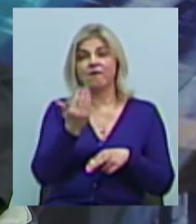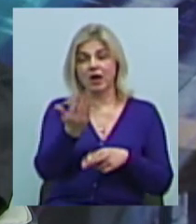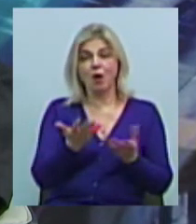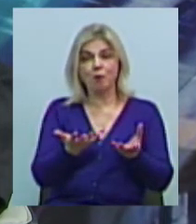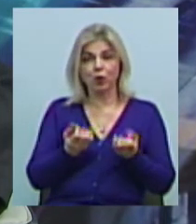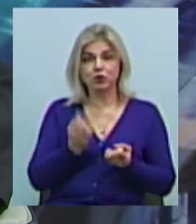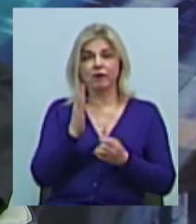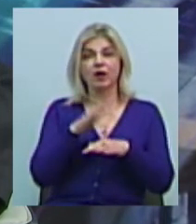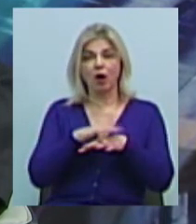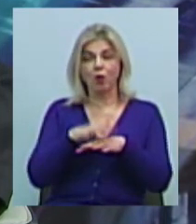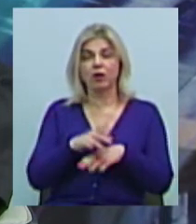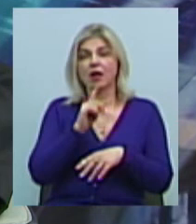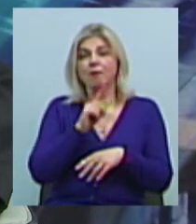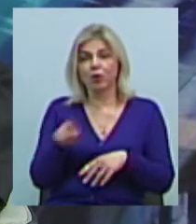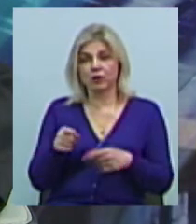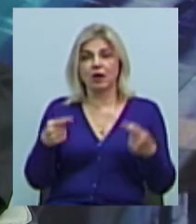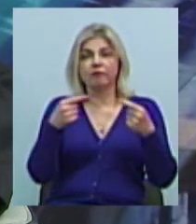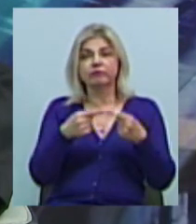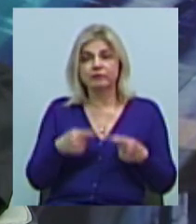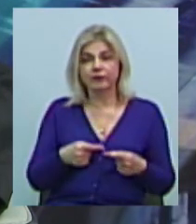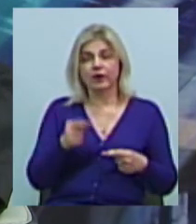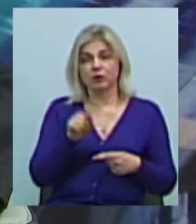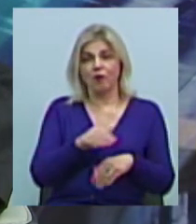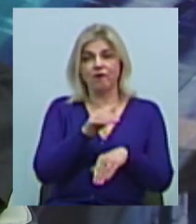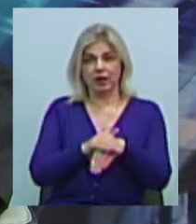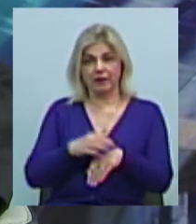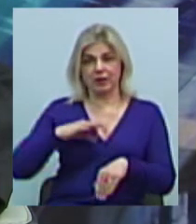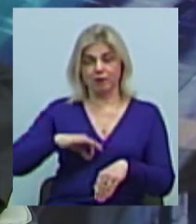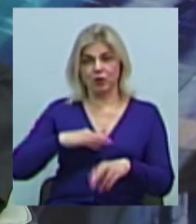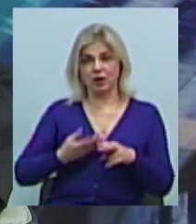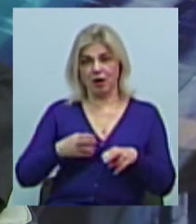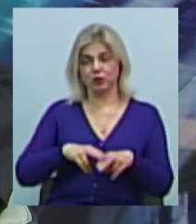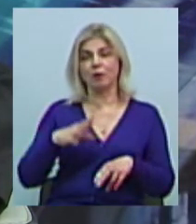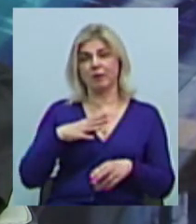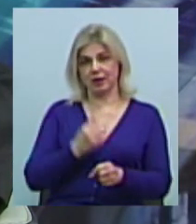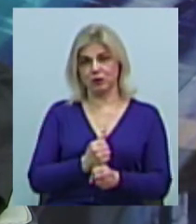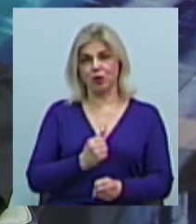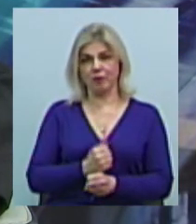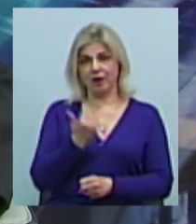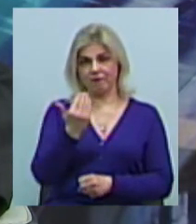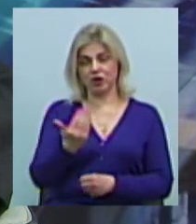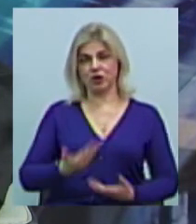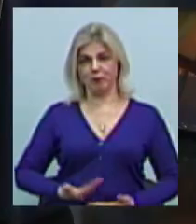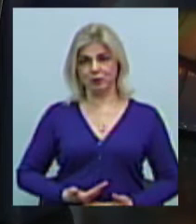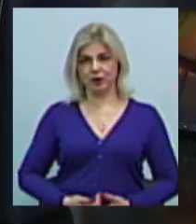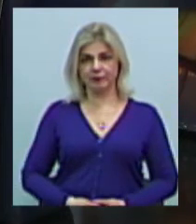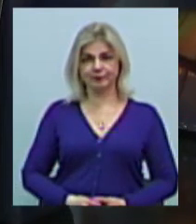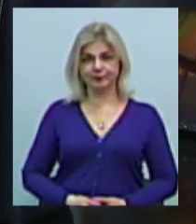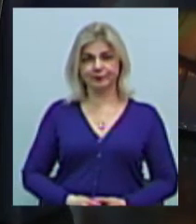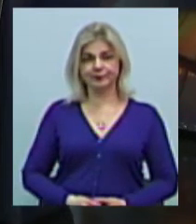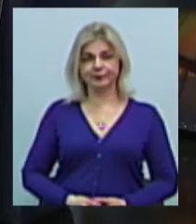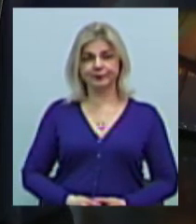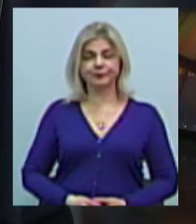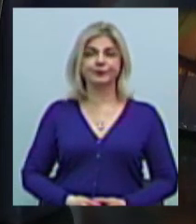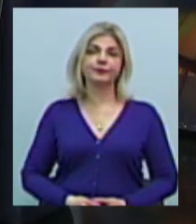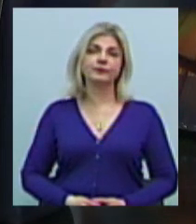рахунках, вони не будуть відповідати тому фактичному споживанню, яке було зроблено вашим помешканням. У нас знову